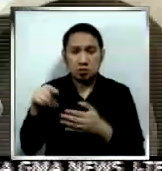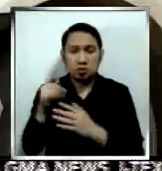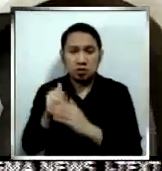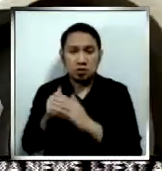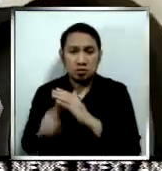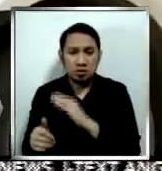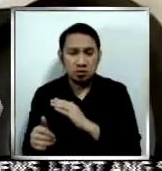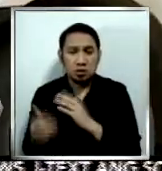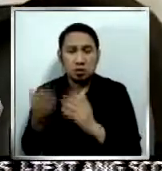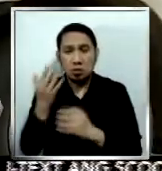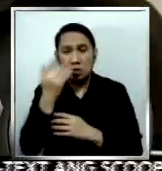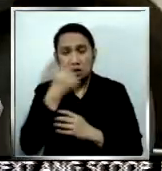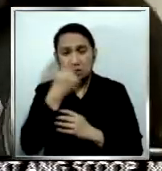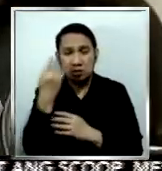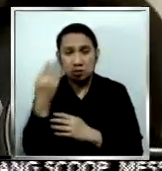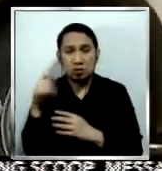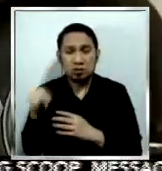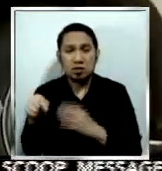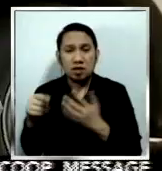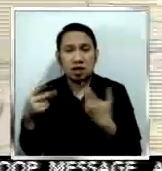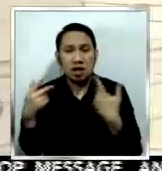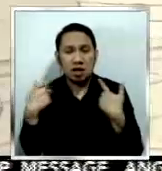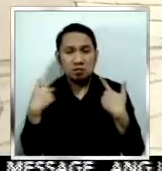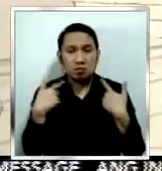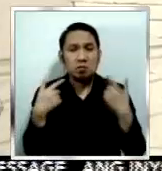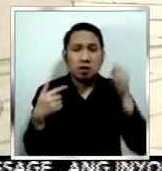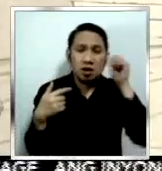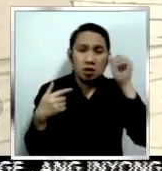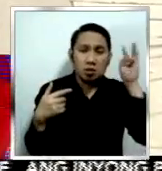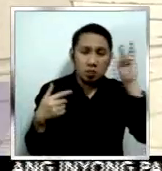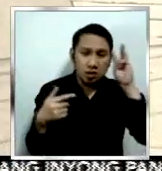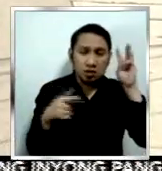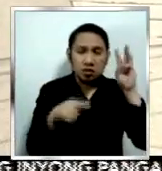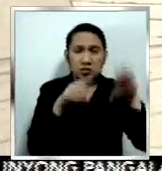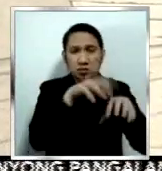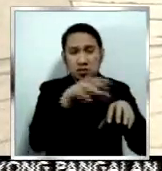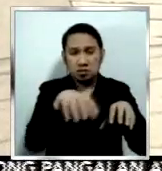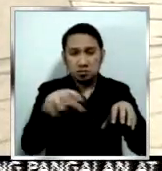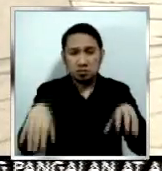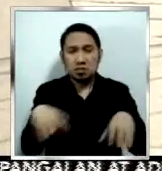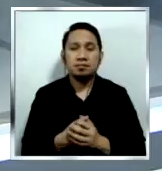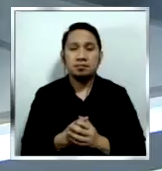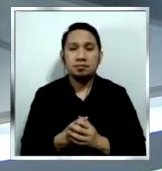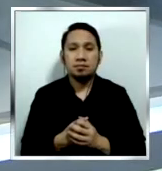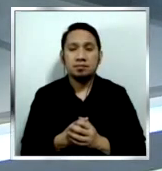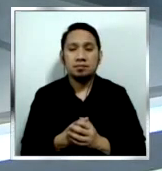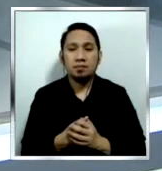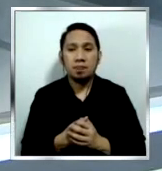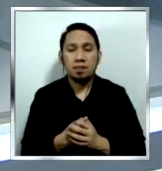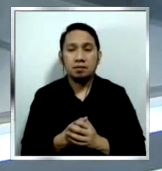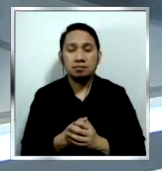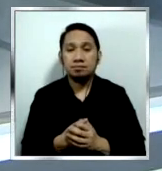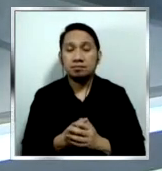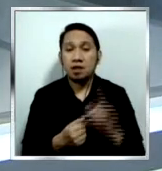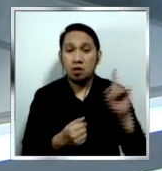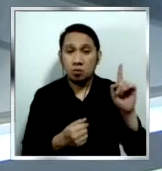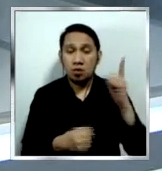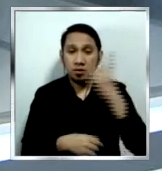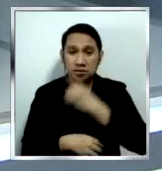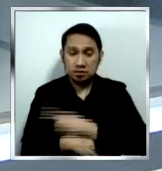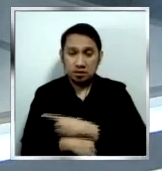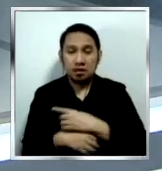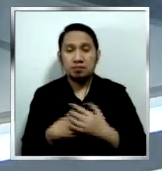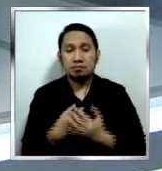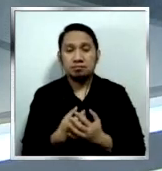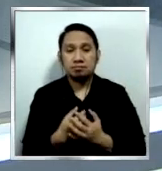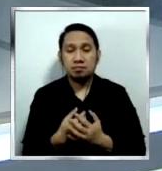mas maalarma ang kanilang mga kapitbahay at mas mag-iingat sa COVID-19. Isang araw matapos maging epektibo,